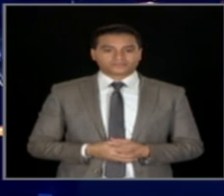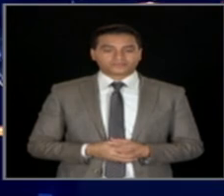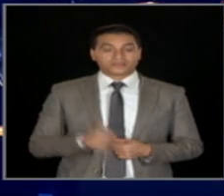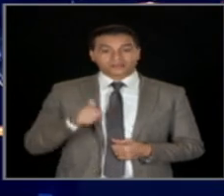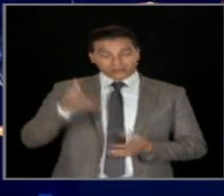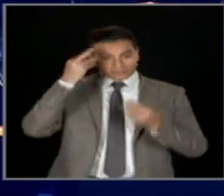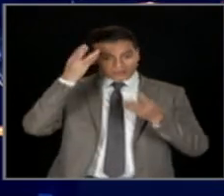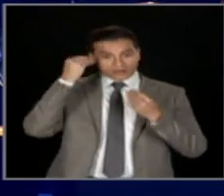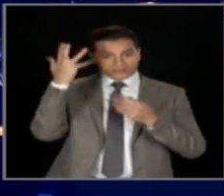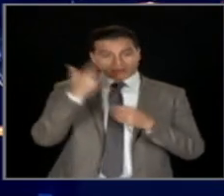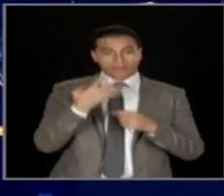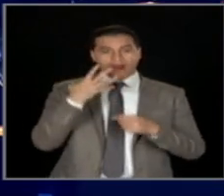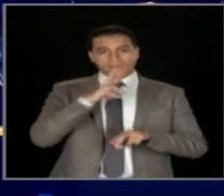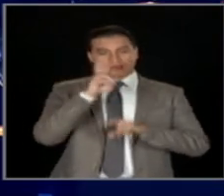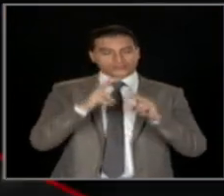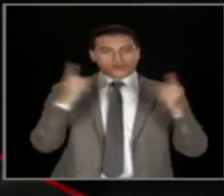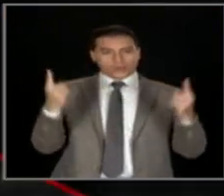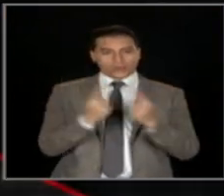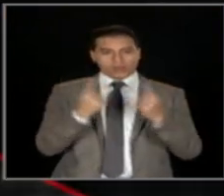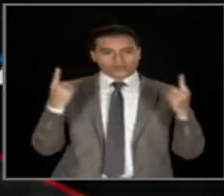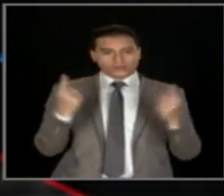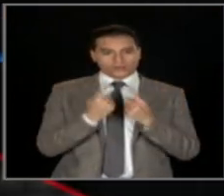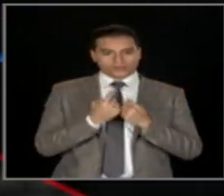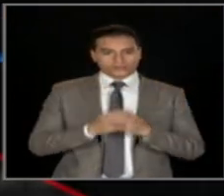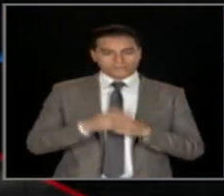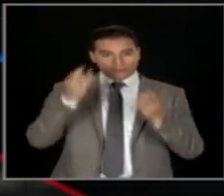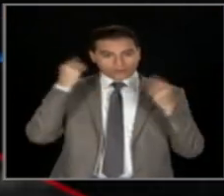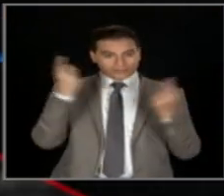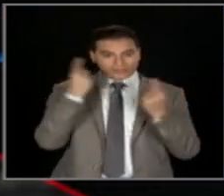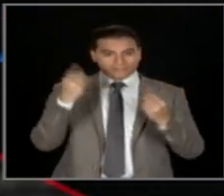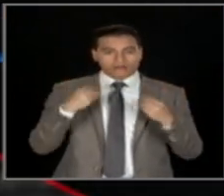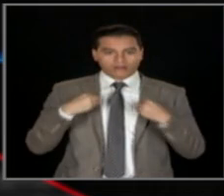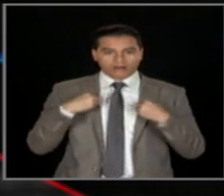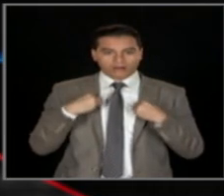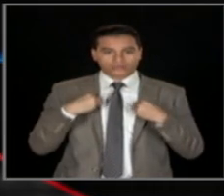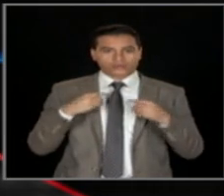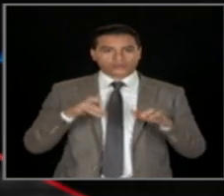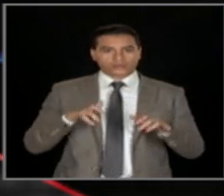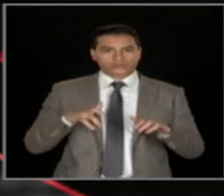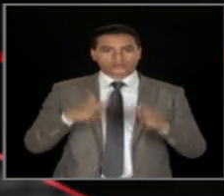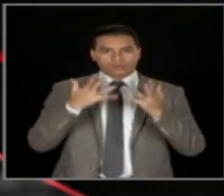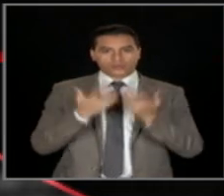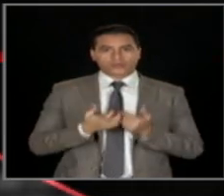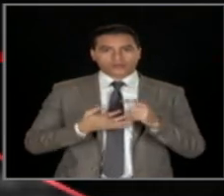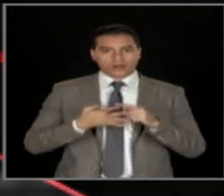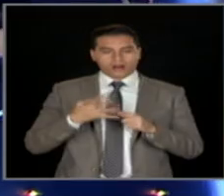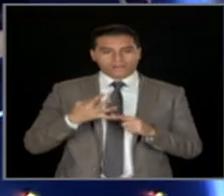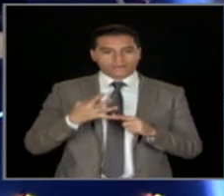فقرة المعرفة، 4 أسئلة 1 لـ1، معلومات عامة، رياضة، تكنولوجيا، وقدرات